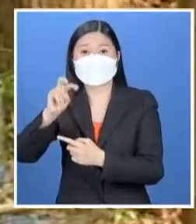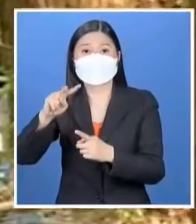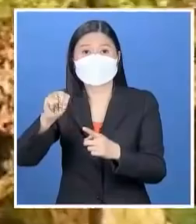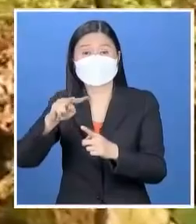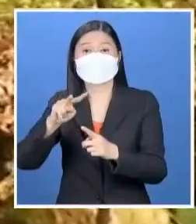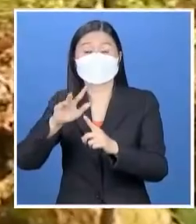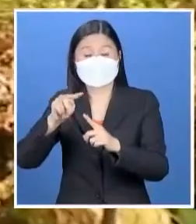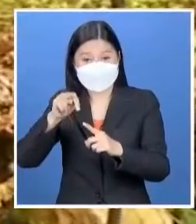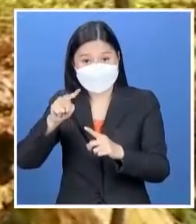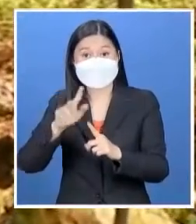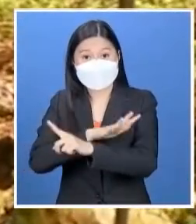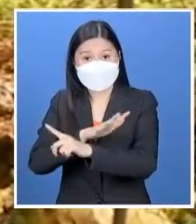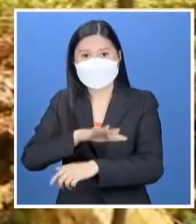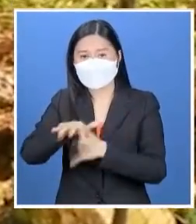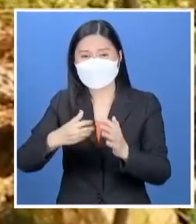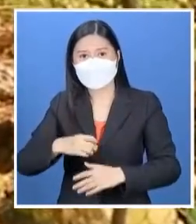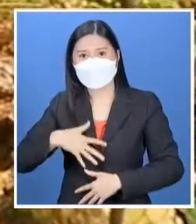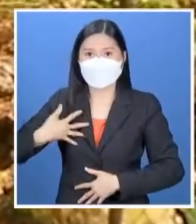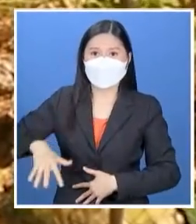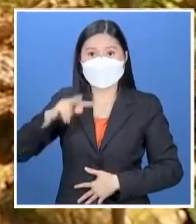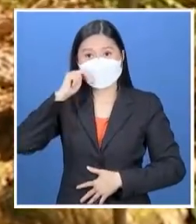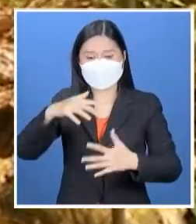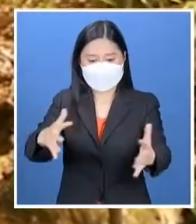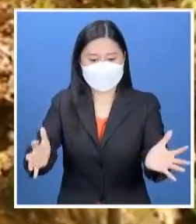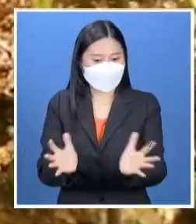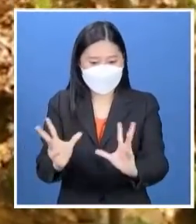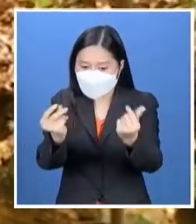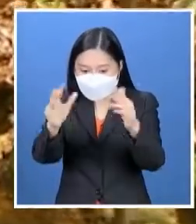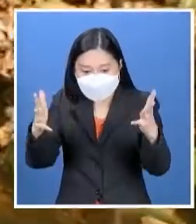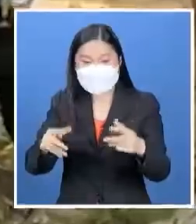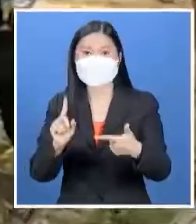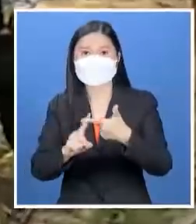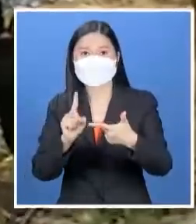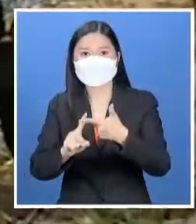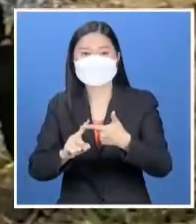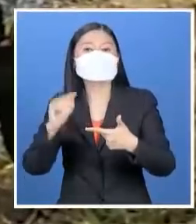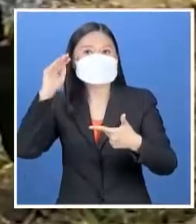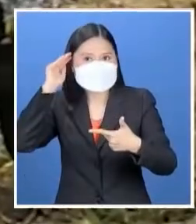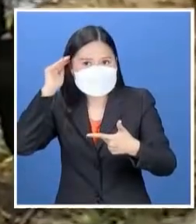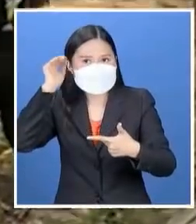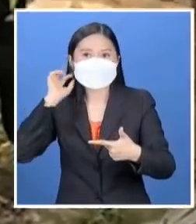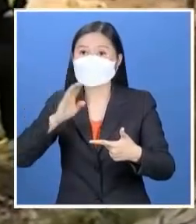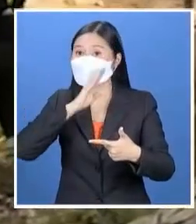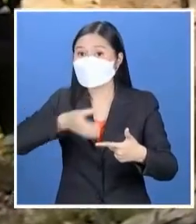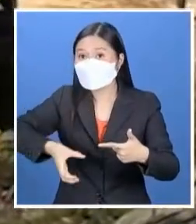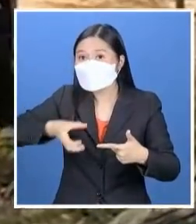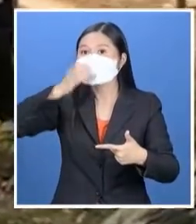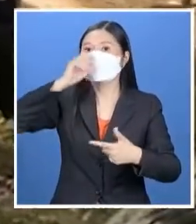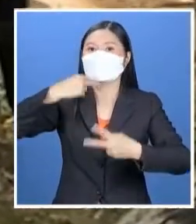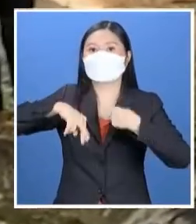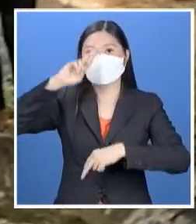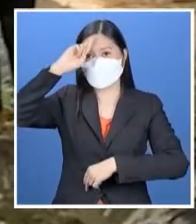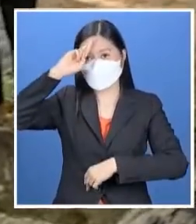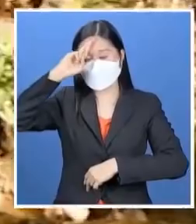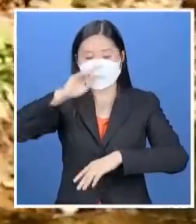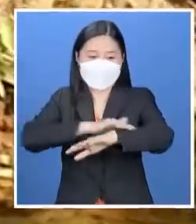ากันเพราะเขาบอกว่า1คือน้ำเนี้ยไม่มีวันหมดกับ2ก็คือเขาเชื่อว่ากินเข้าไปแล้วมันจะช่วยรักษาโร